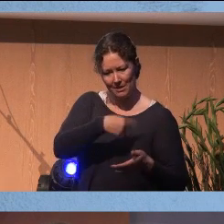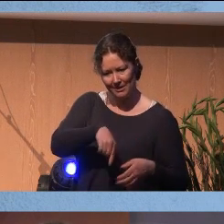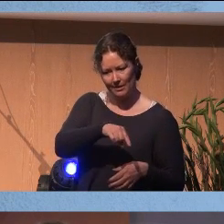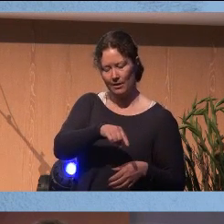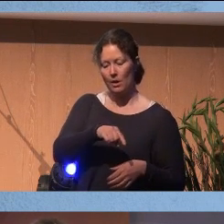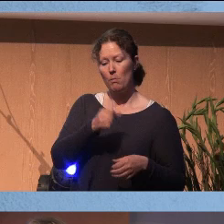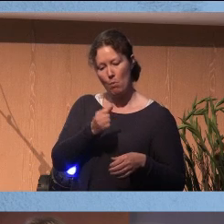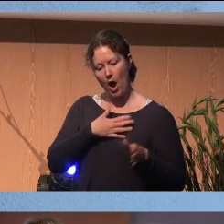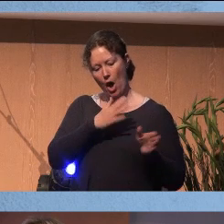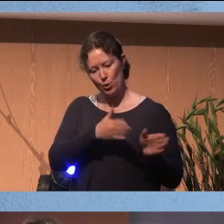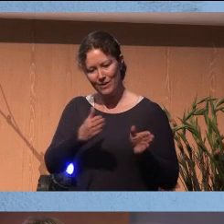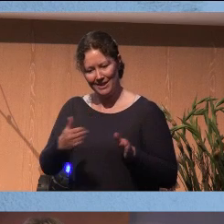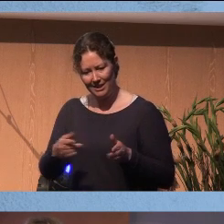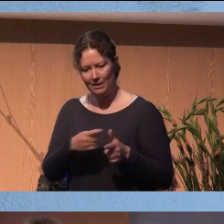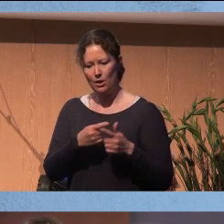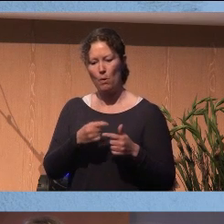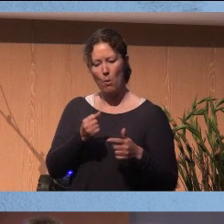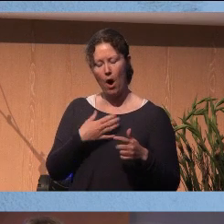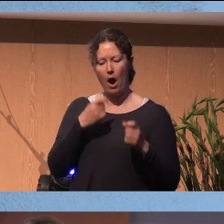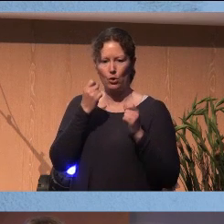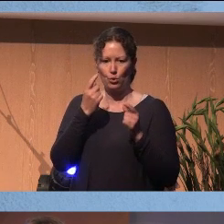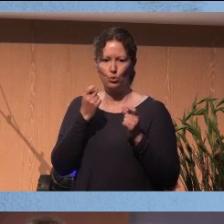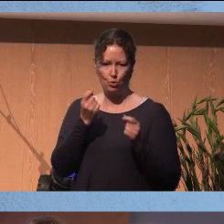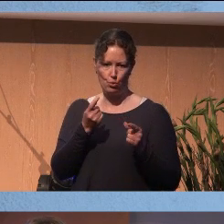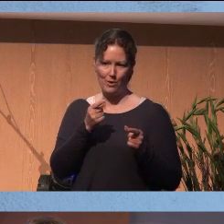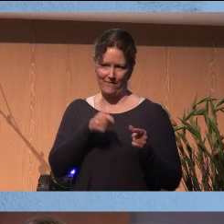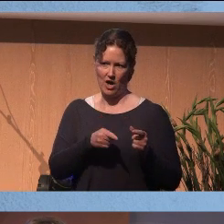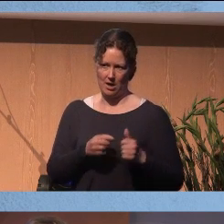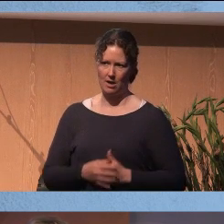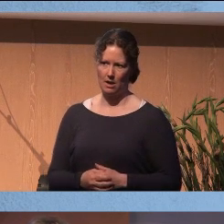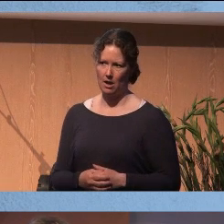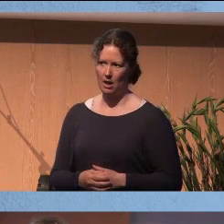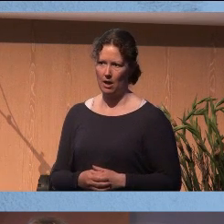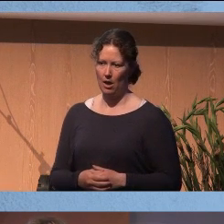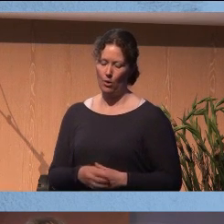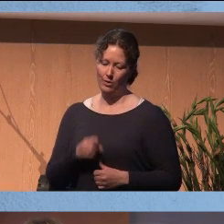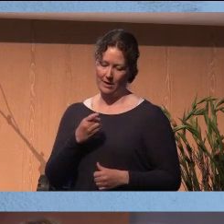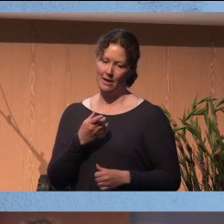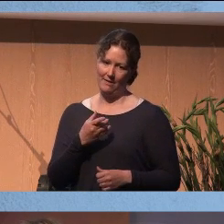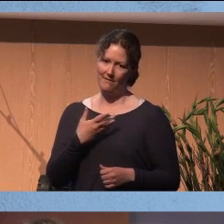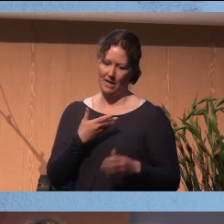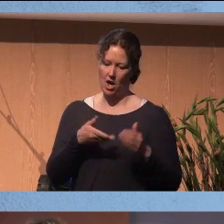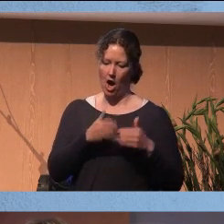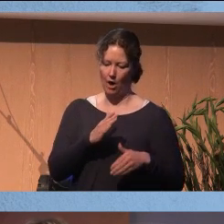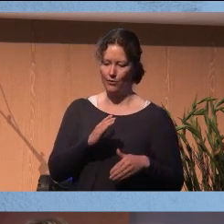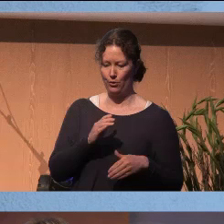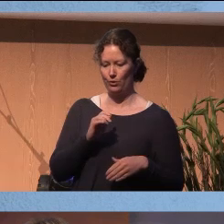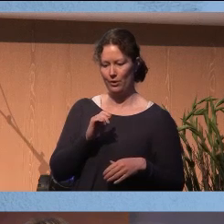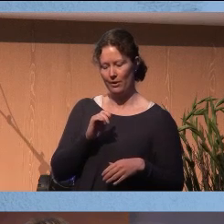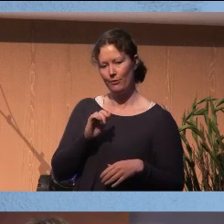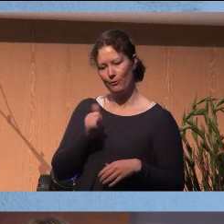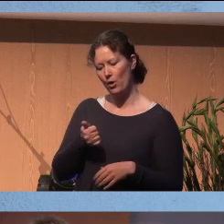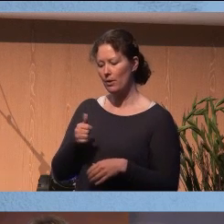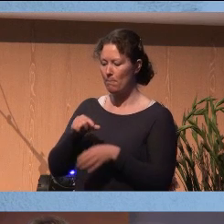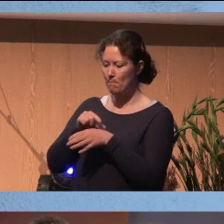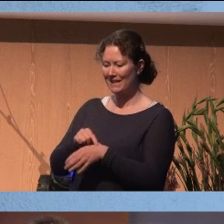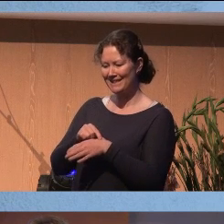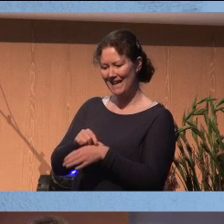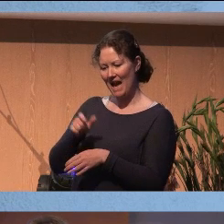være rutiner for det, og det må være en kultur for det. Dette en helt avgjørende del av